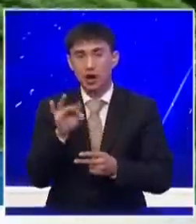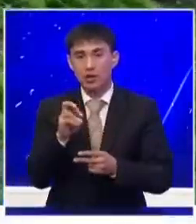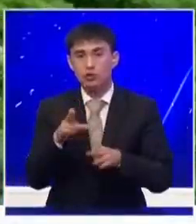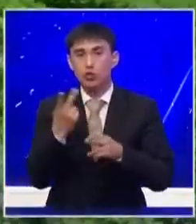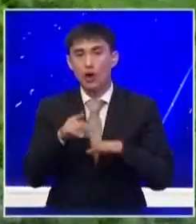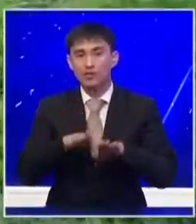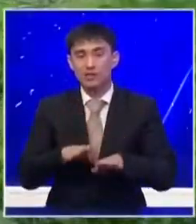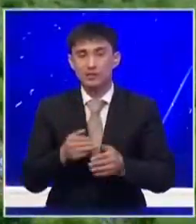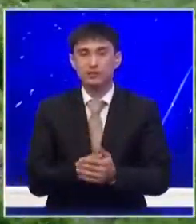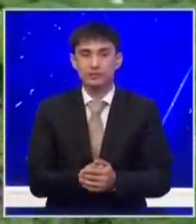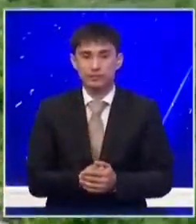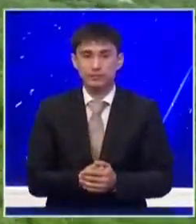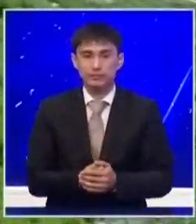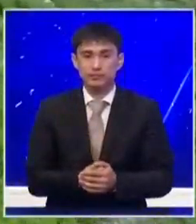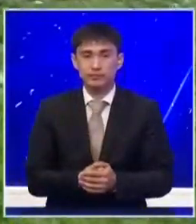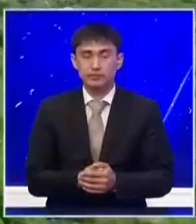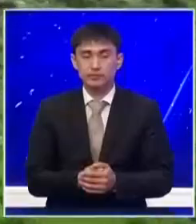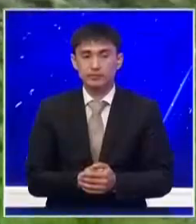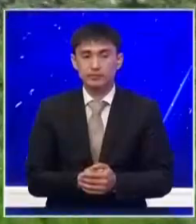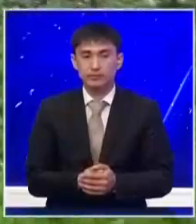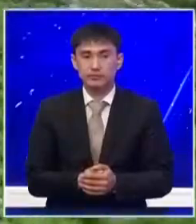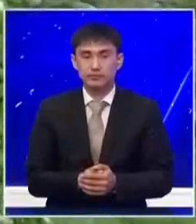него осталось, от канала.